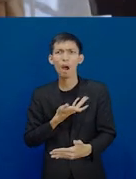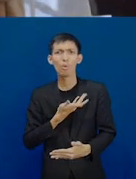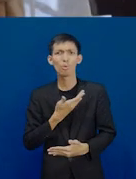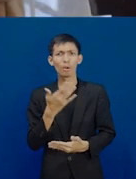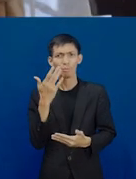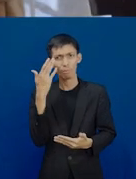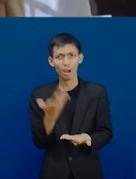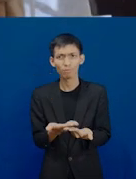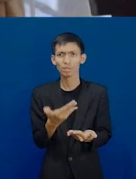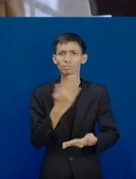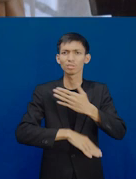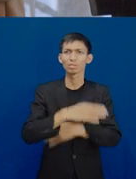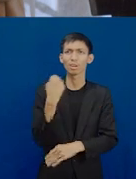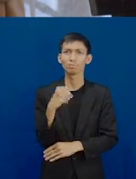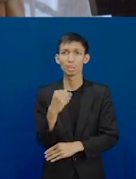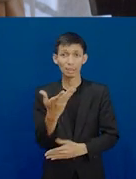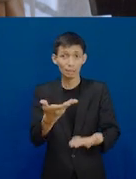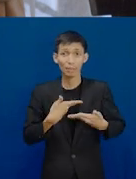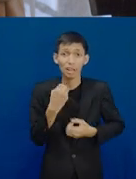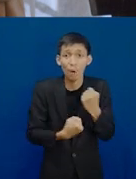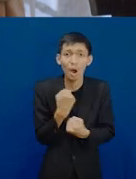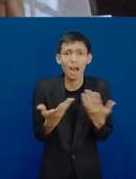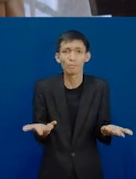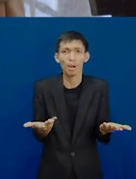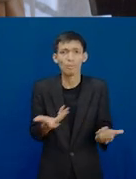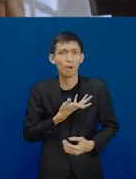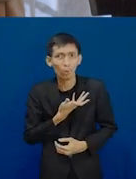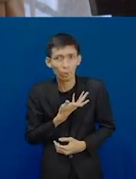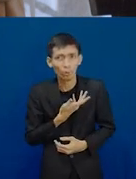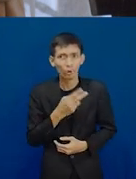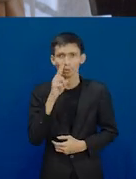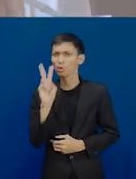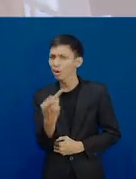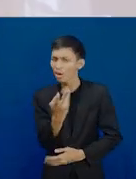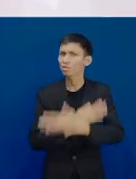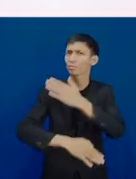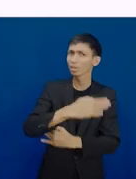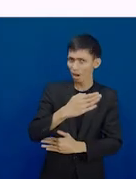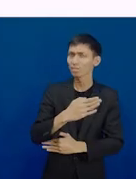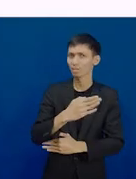kemudian apa sih yang tidak bisa yang kita lakukan untuk saudara-saudara saya yang difabel.